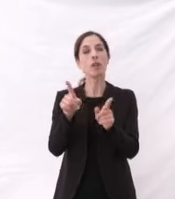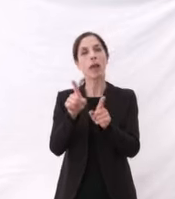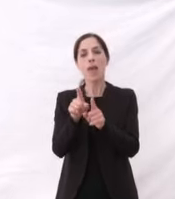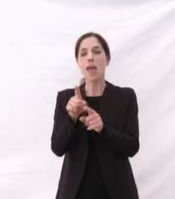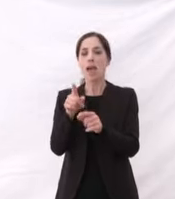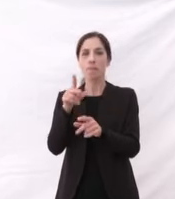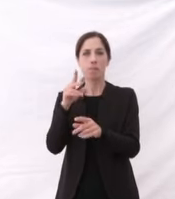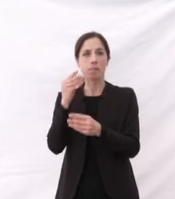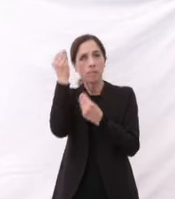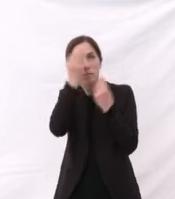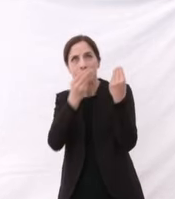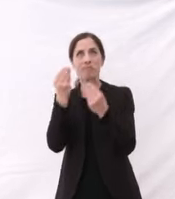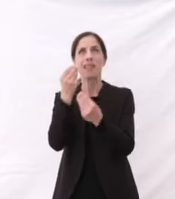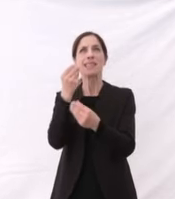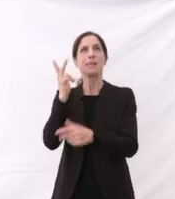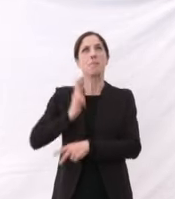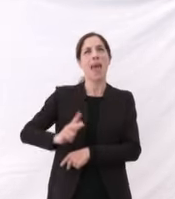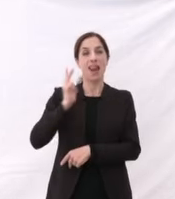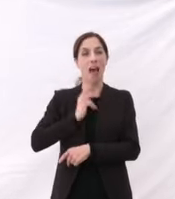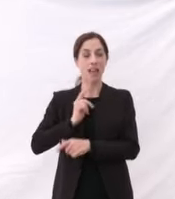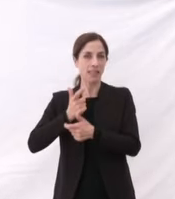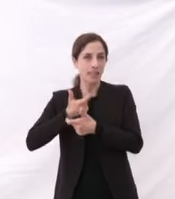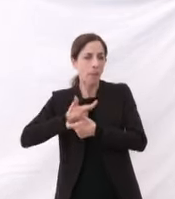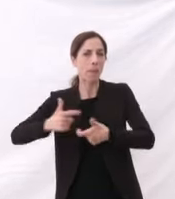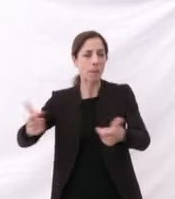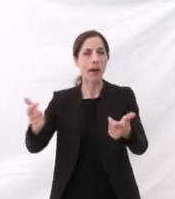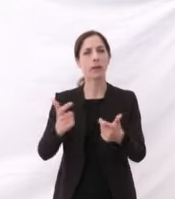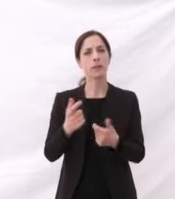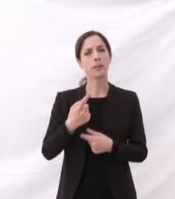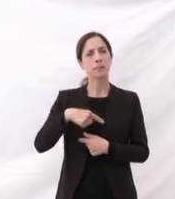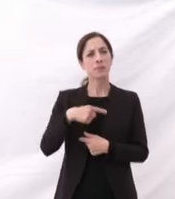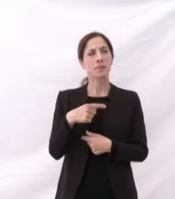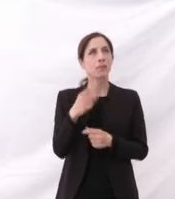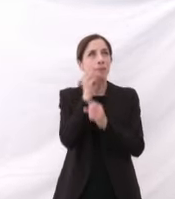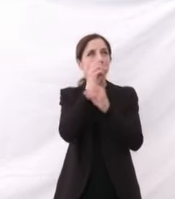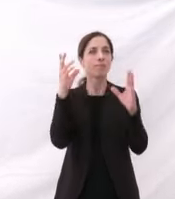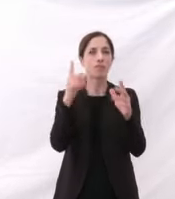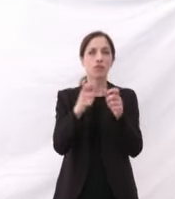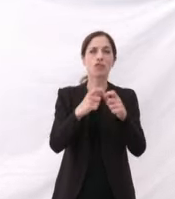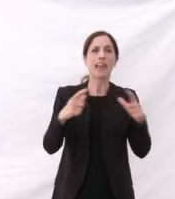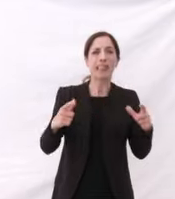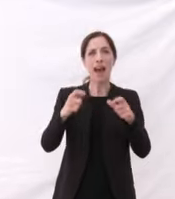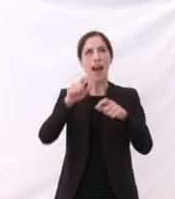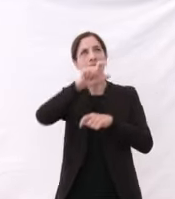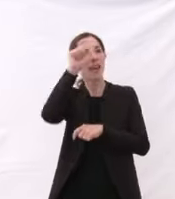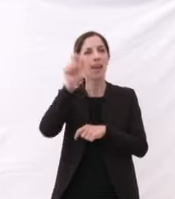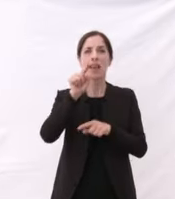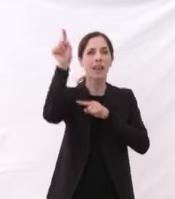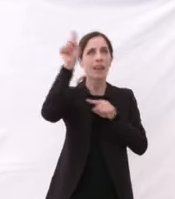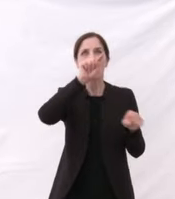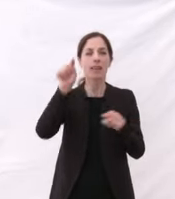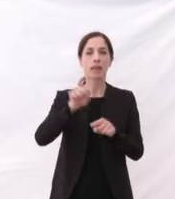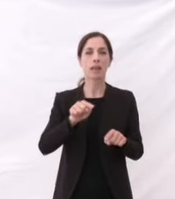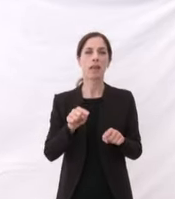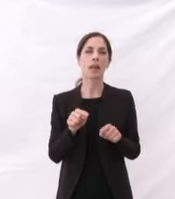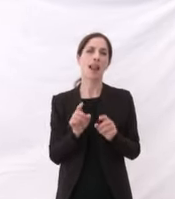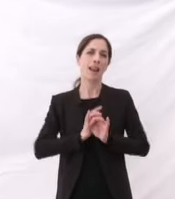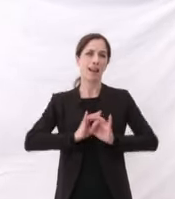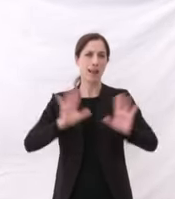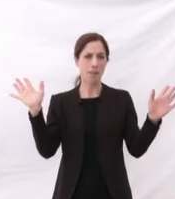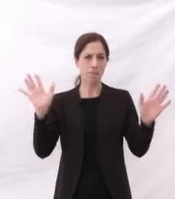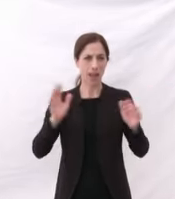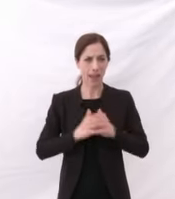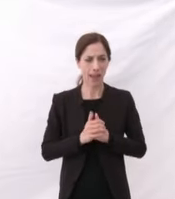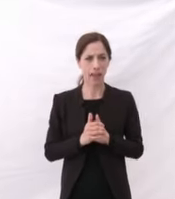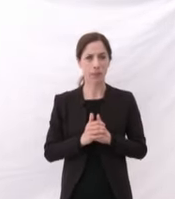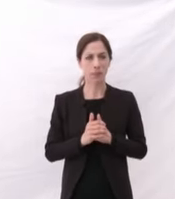speranza. Sogniamo tutte le nostre città, città libere, un